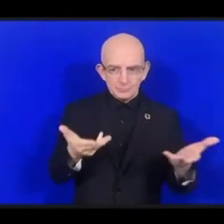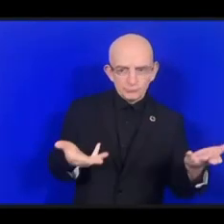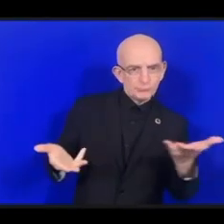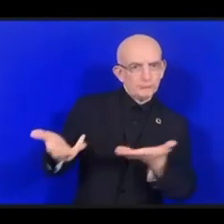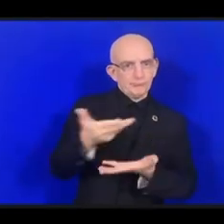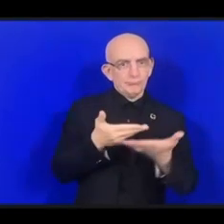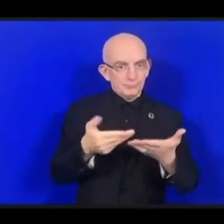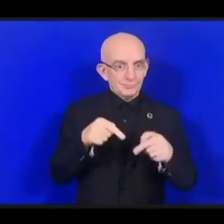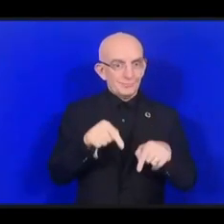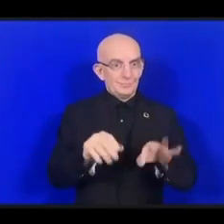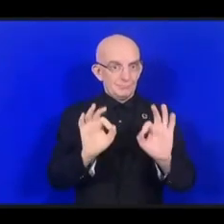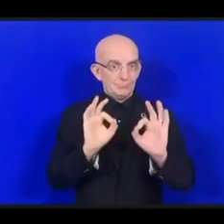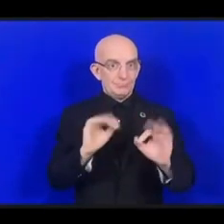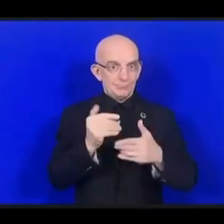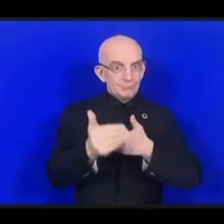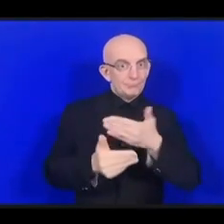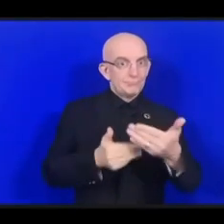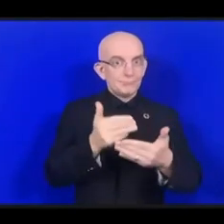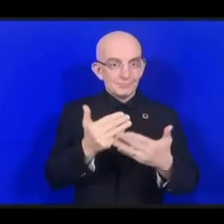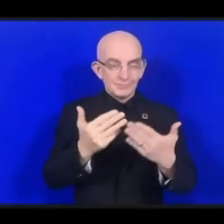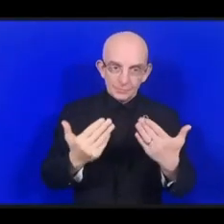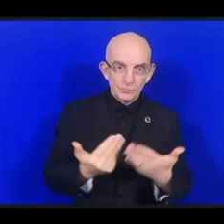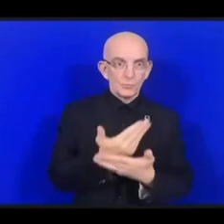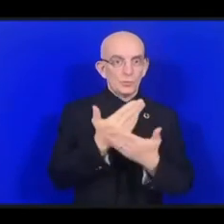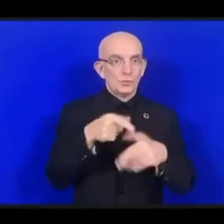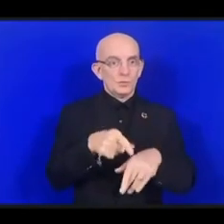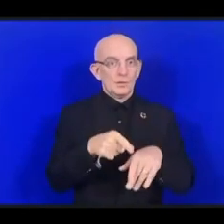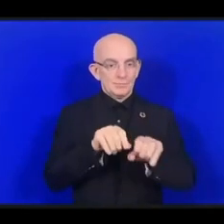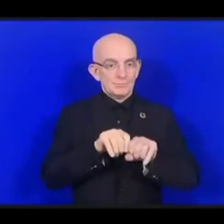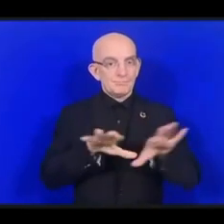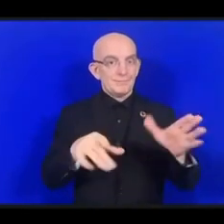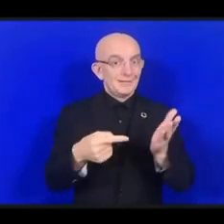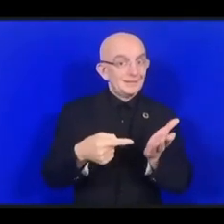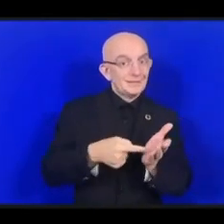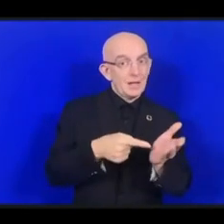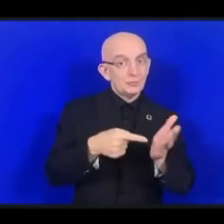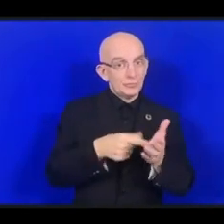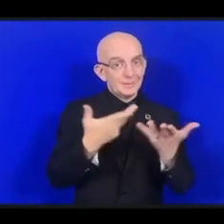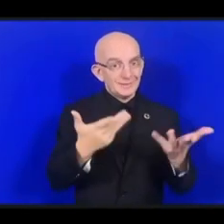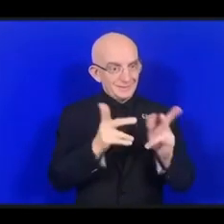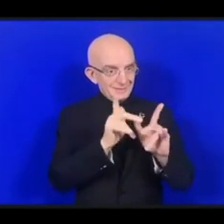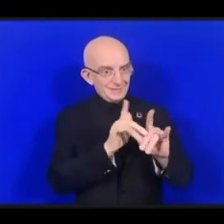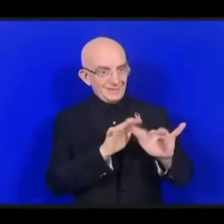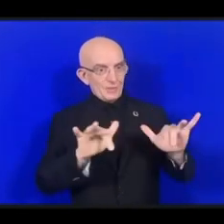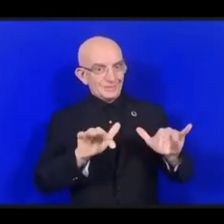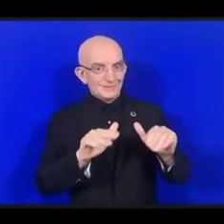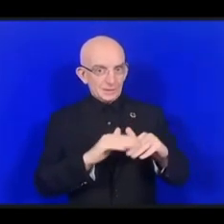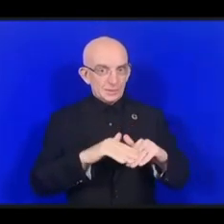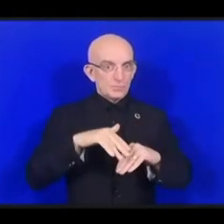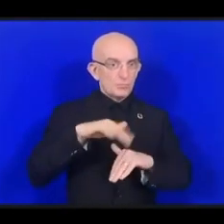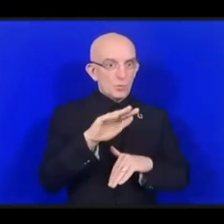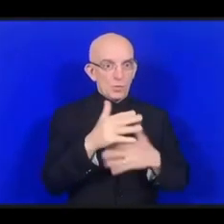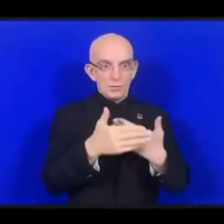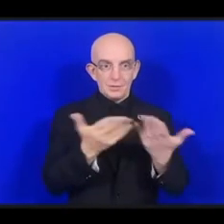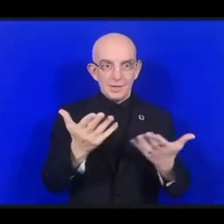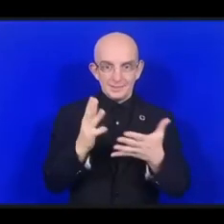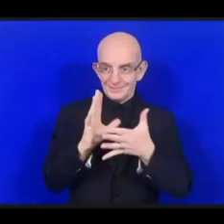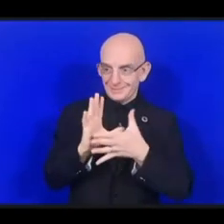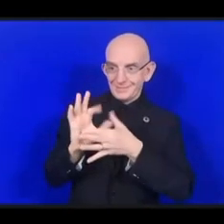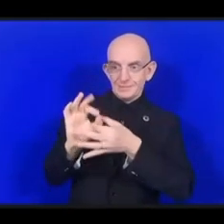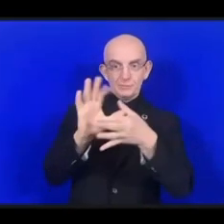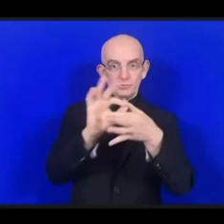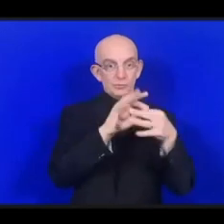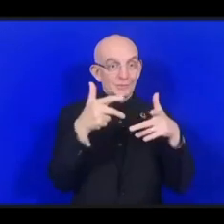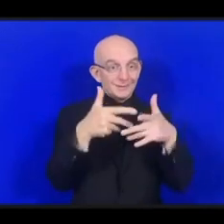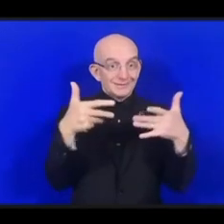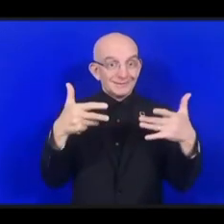实现多元化，打造一个生态系统，能够让技术能够低成本的